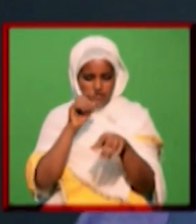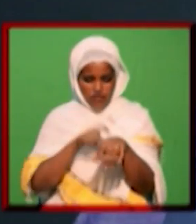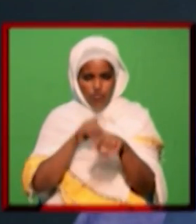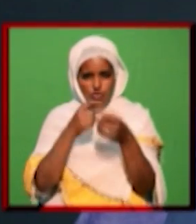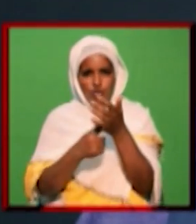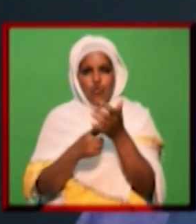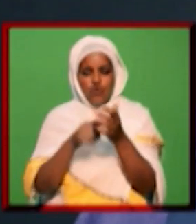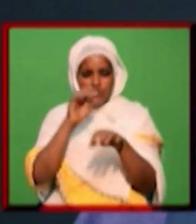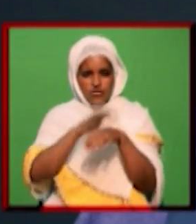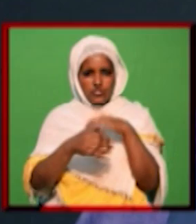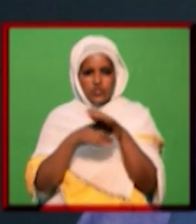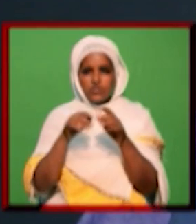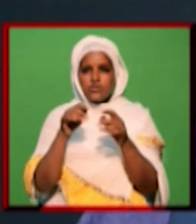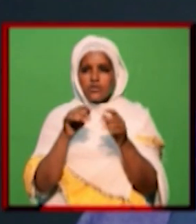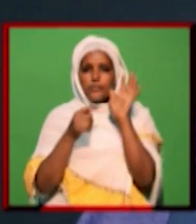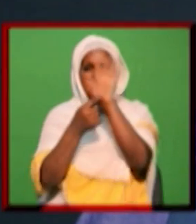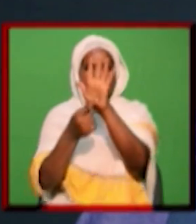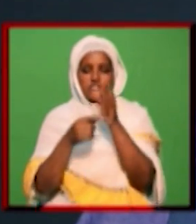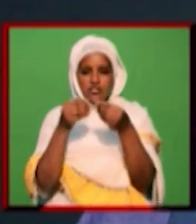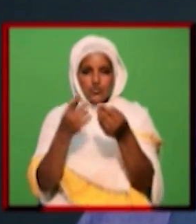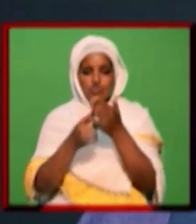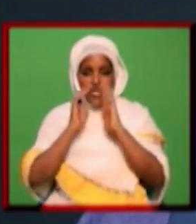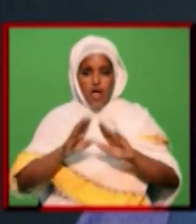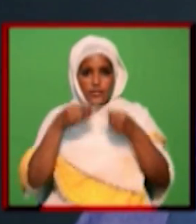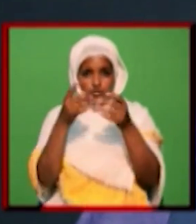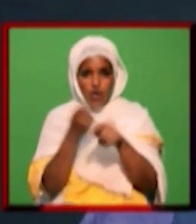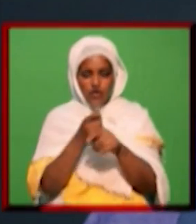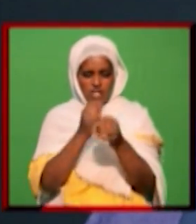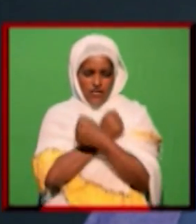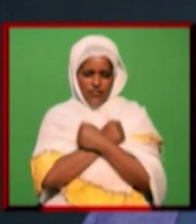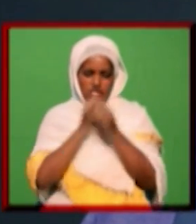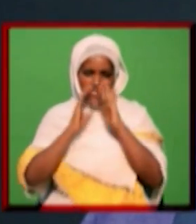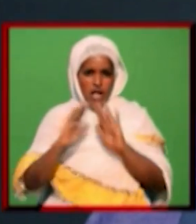እጅ ነስቶ ያንን ምልክት ሰጣቸው ሰላም መስጠቱ ሳይሆን